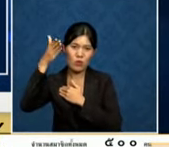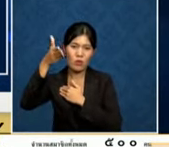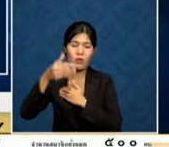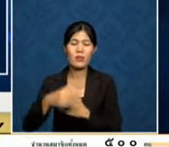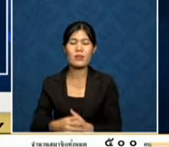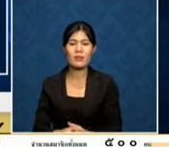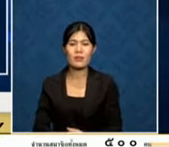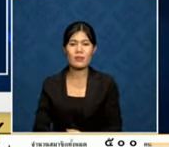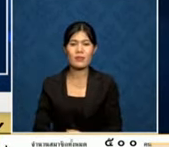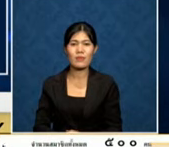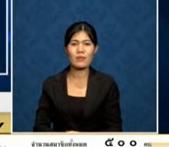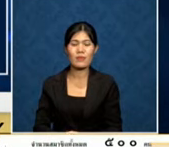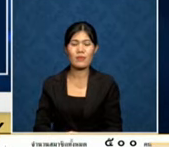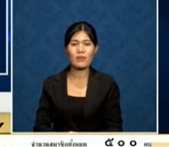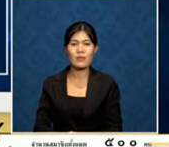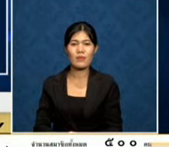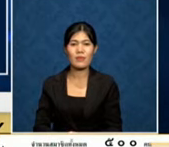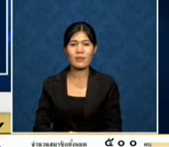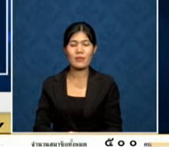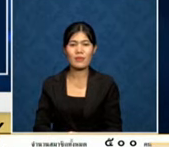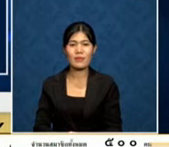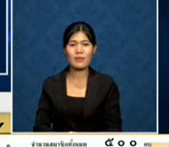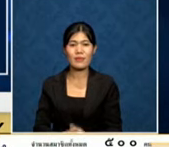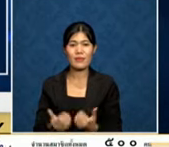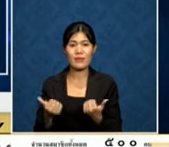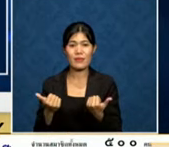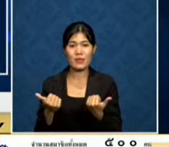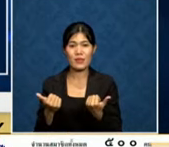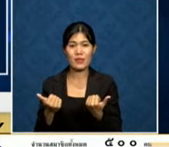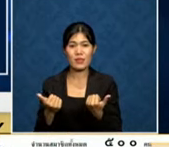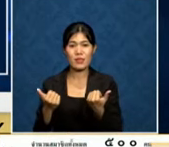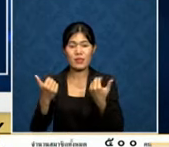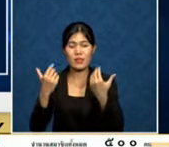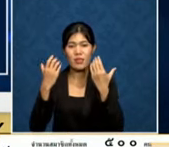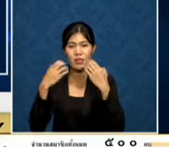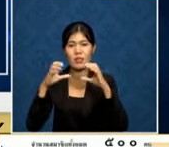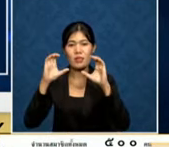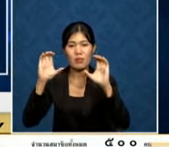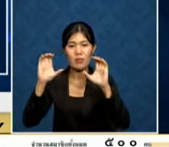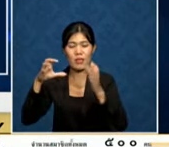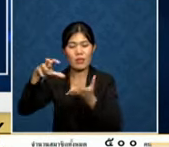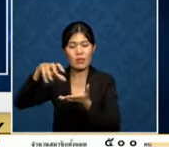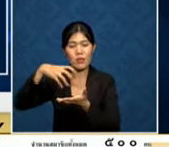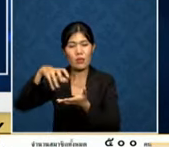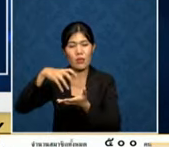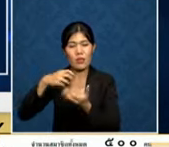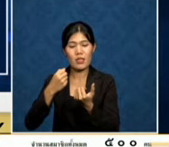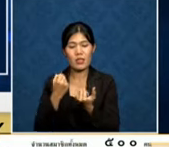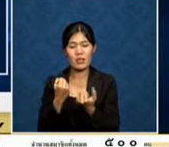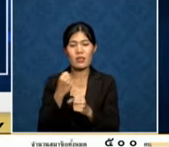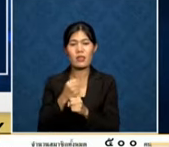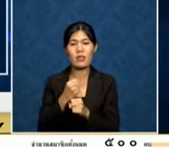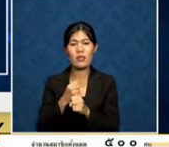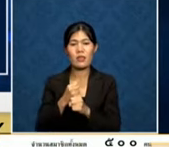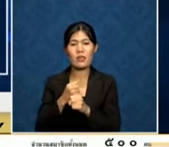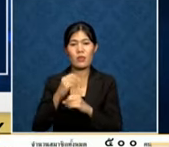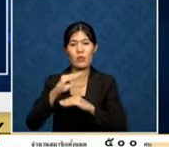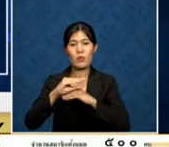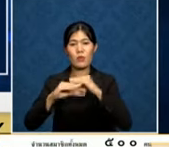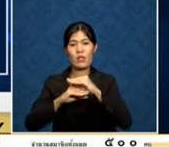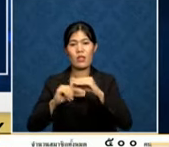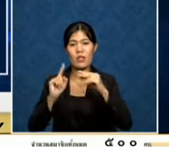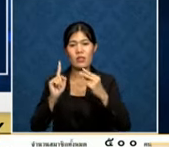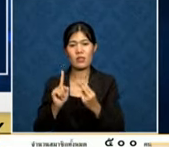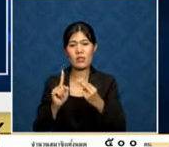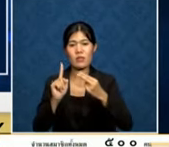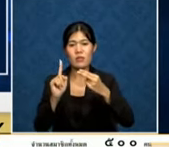ในอนาคตตามที่รัฐบาลได้กล่าวอ้างมาครับการทำนโยบายดิจิตอ walletจะเกิดพายุ